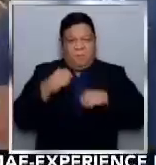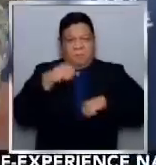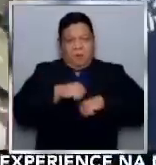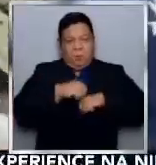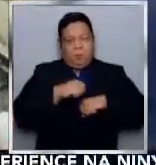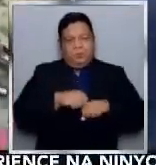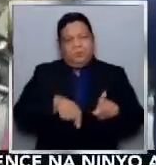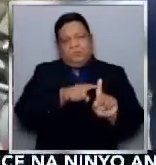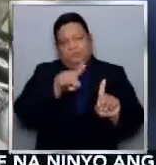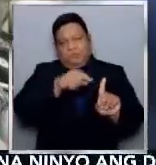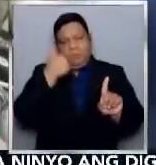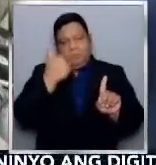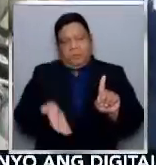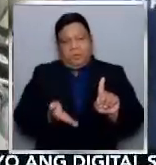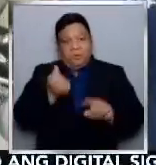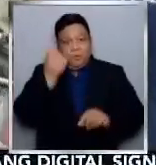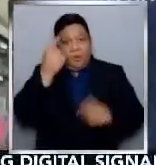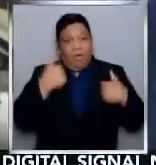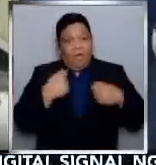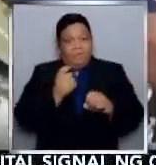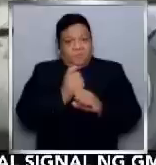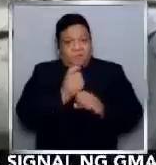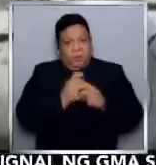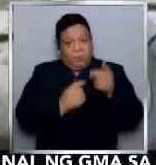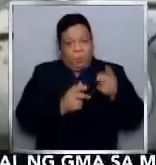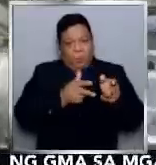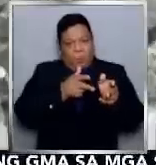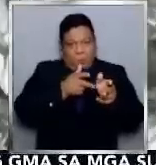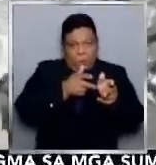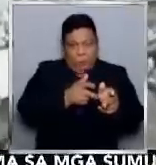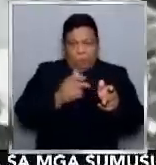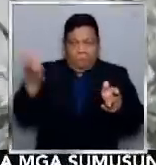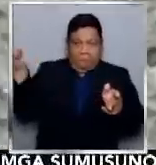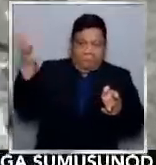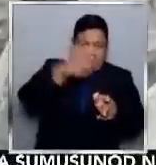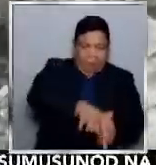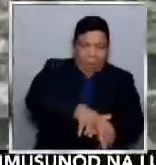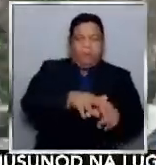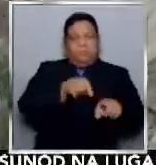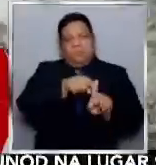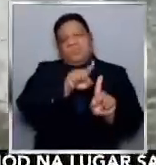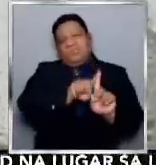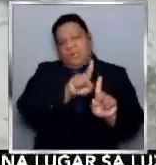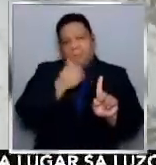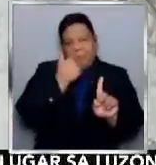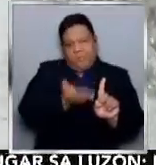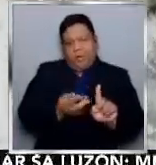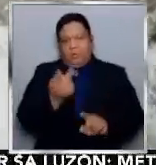ang nadaganan at nasawi ang isa sa mga driver. Dalawang iba pa ang sugatan. Isinara muna ang kalsada para sa